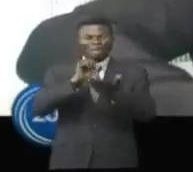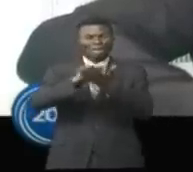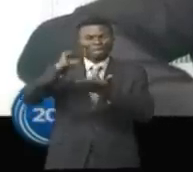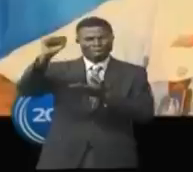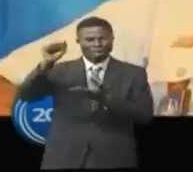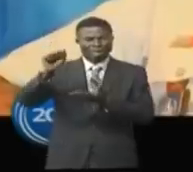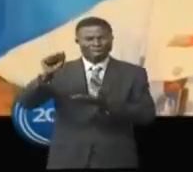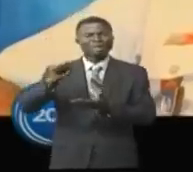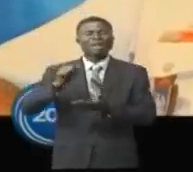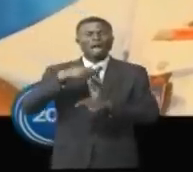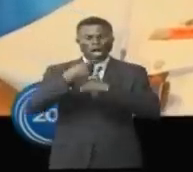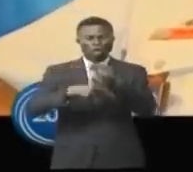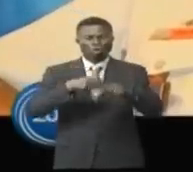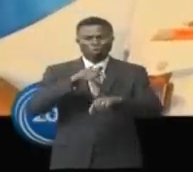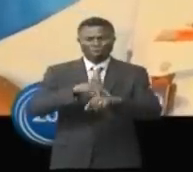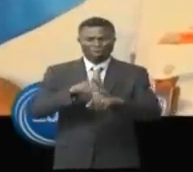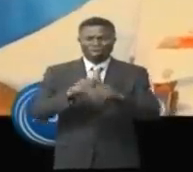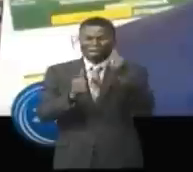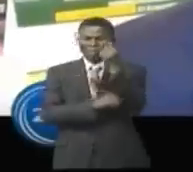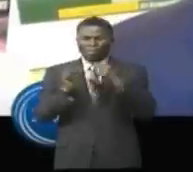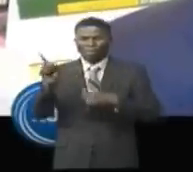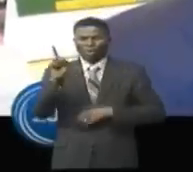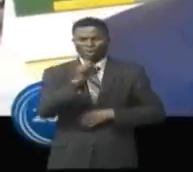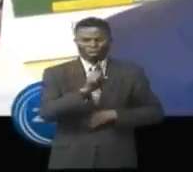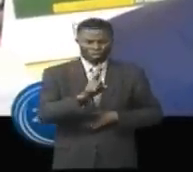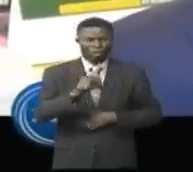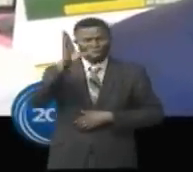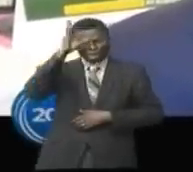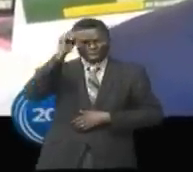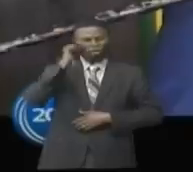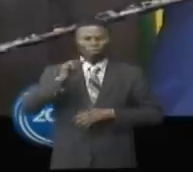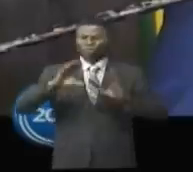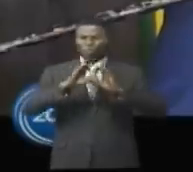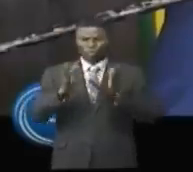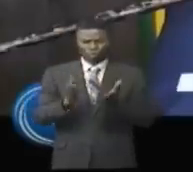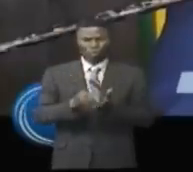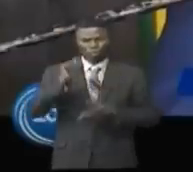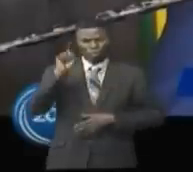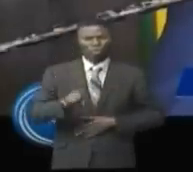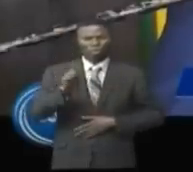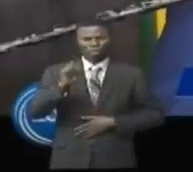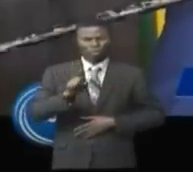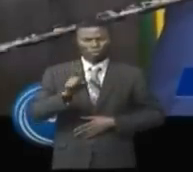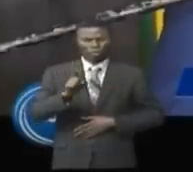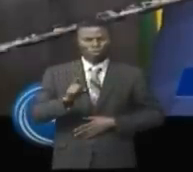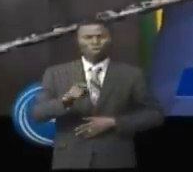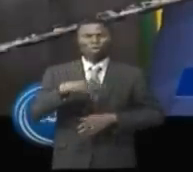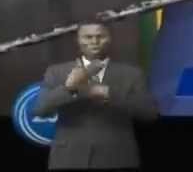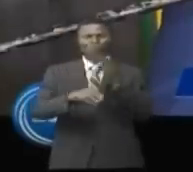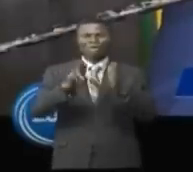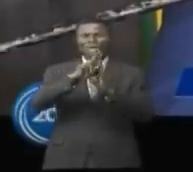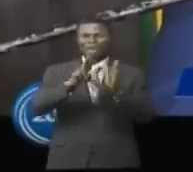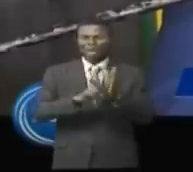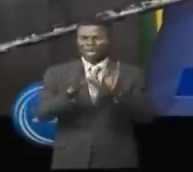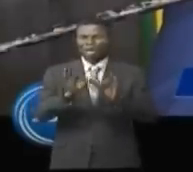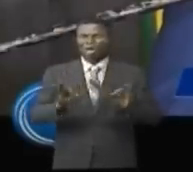un moment où chacun de vous, chacun de nous tous, doit réaliser le rôle de